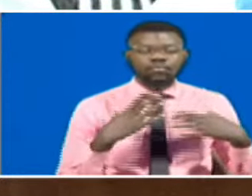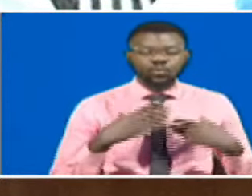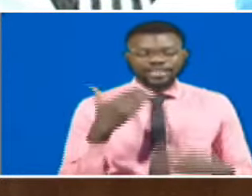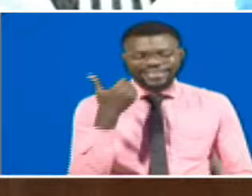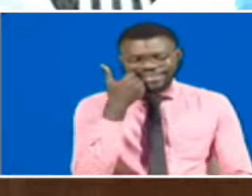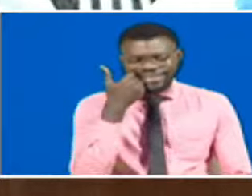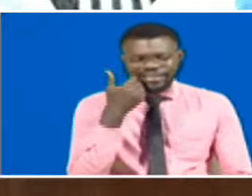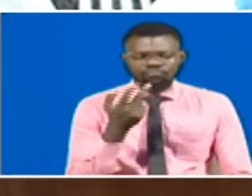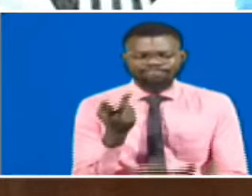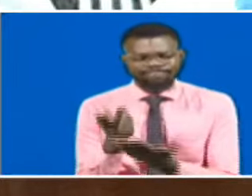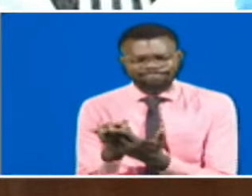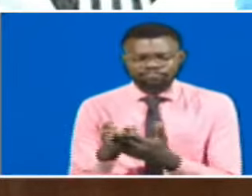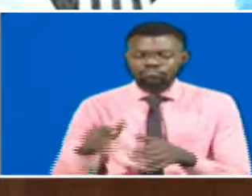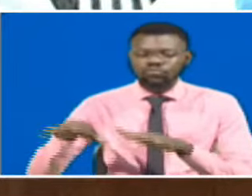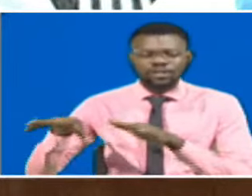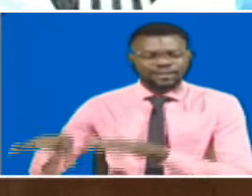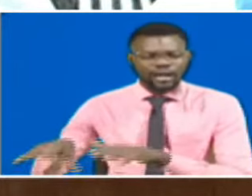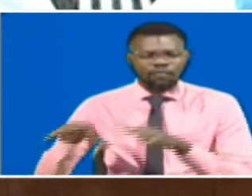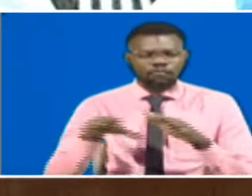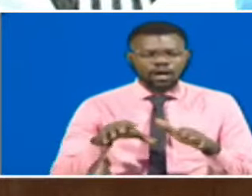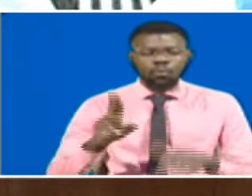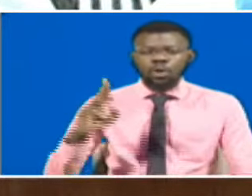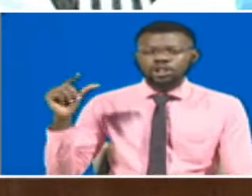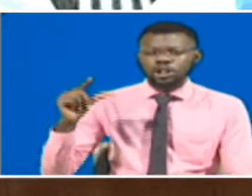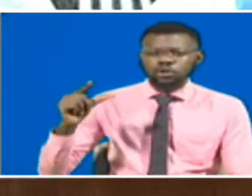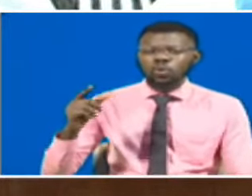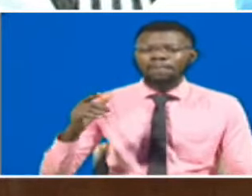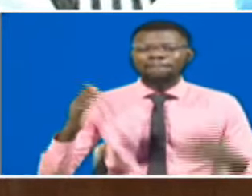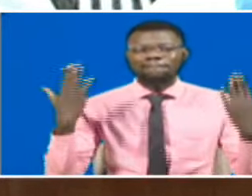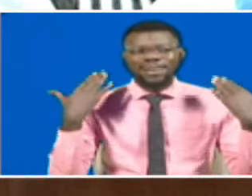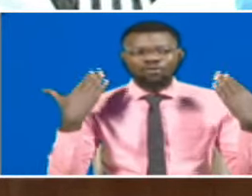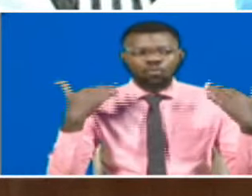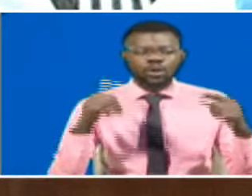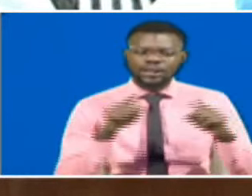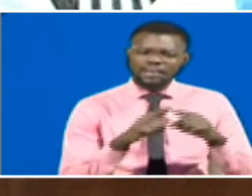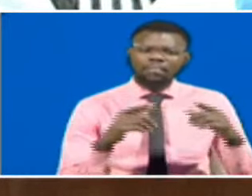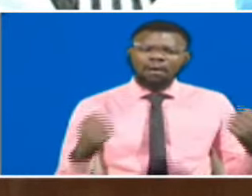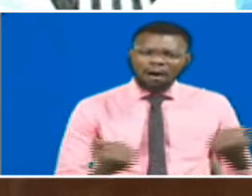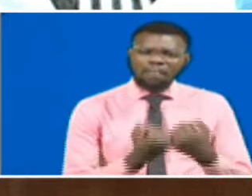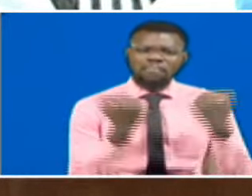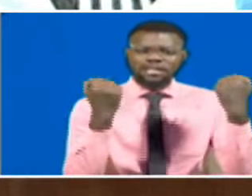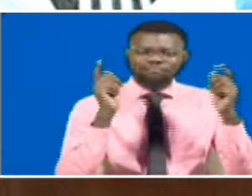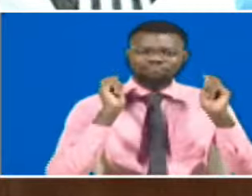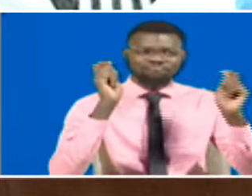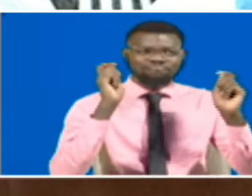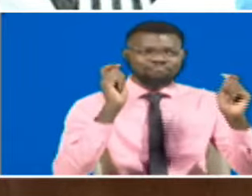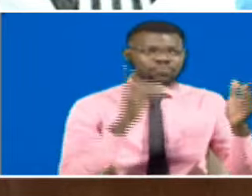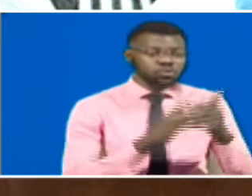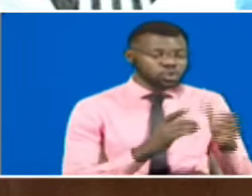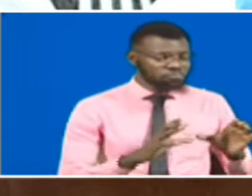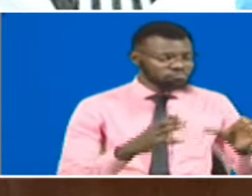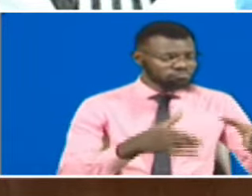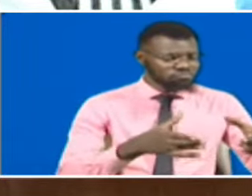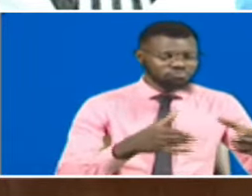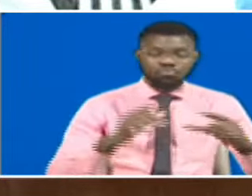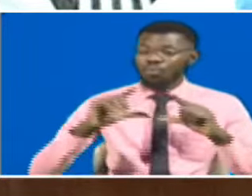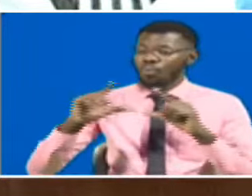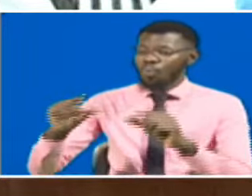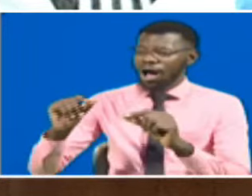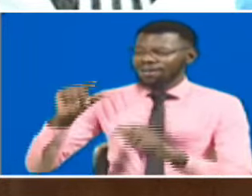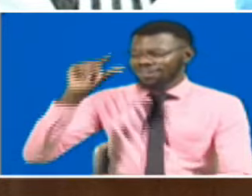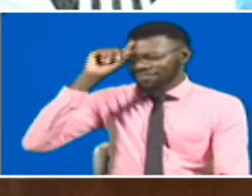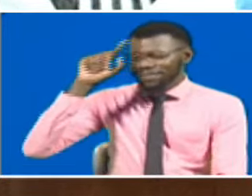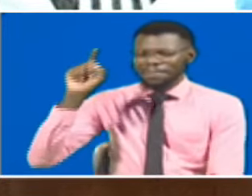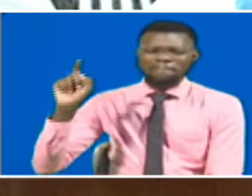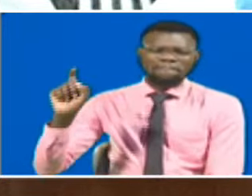na mahangaiko. Kaunti za Uasin Gishu na Meru pia zilishuhudia visa kama hivi, madaktari wakishinikiza serikali